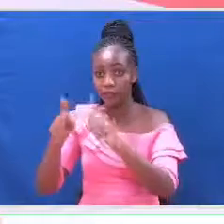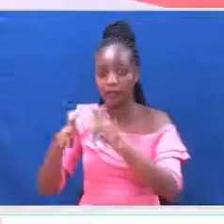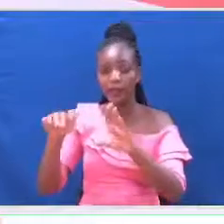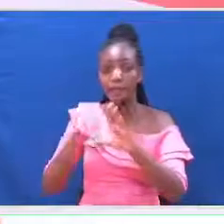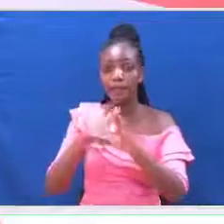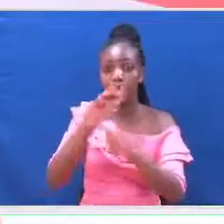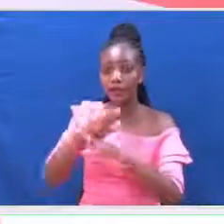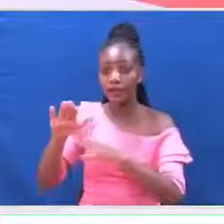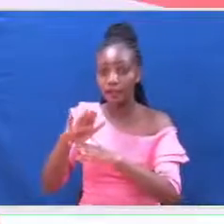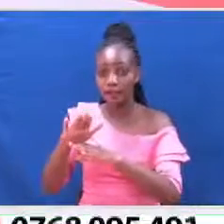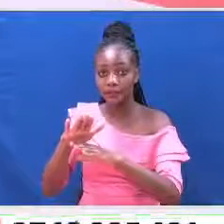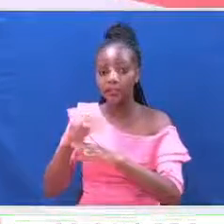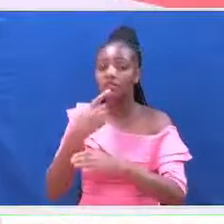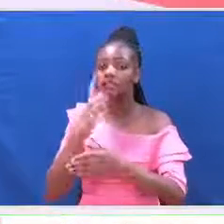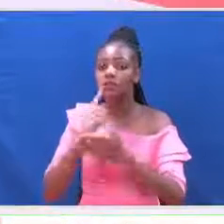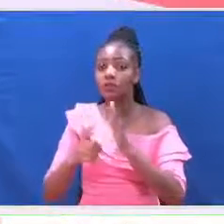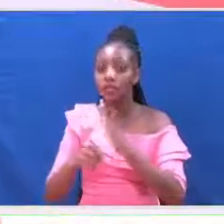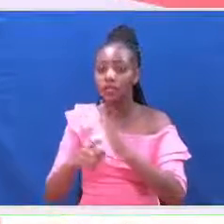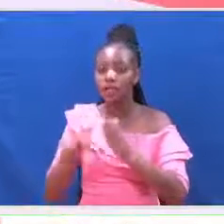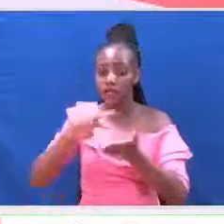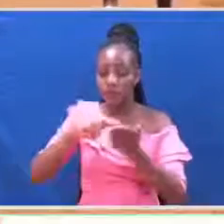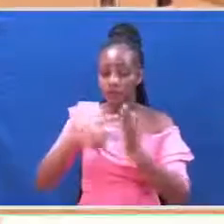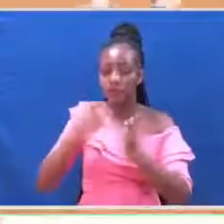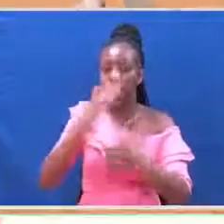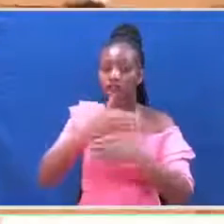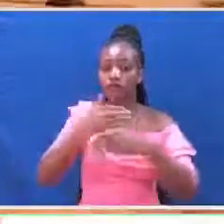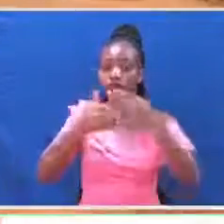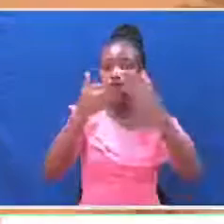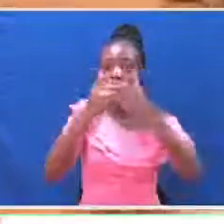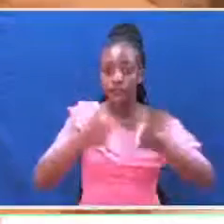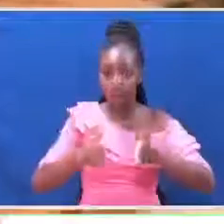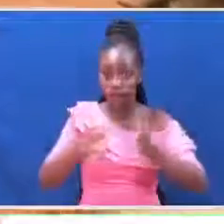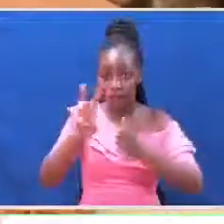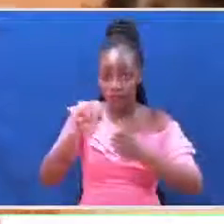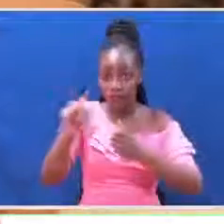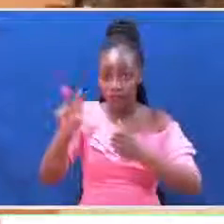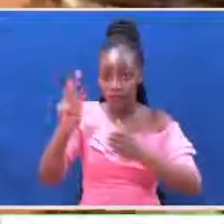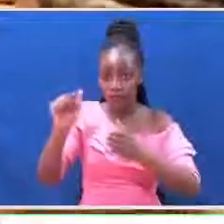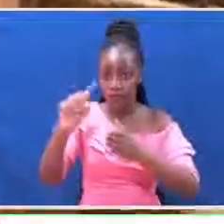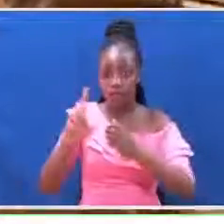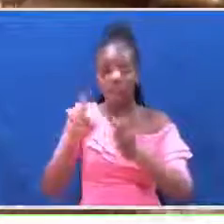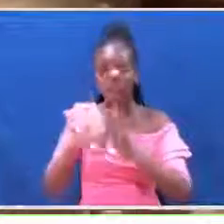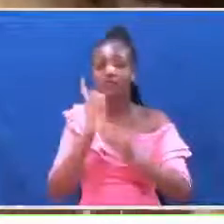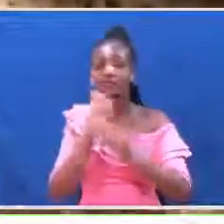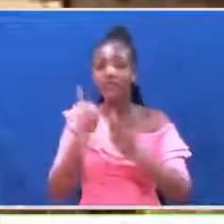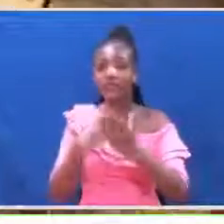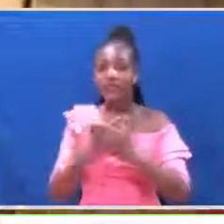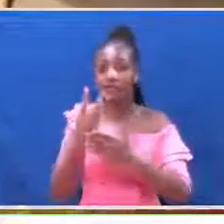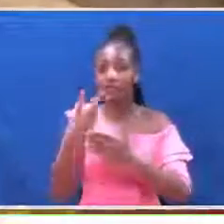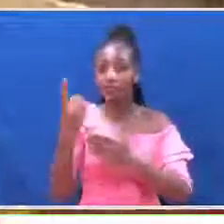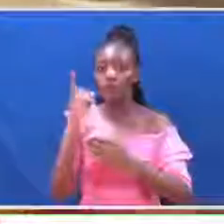gatundu kaskazini amesema kuwa mradi wa ujenzi wa barabara ya maumau umeanza Na jumla ya kilita 100